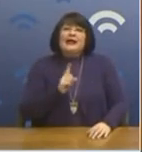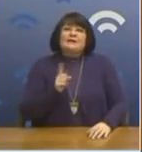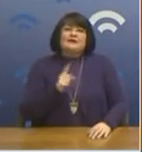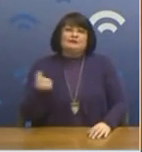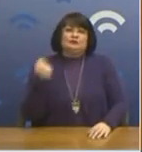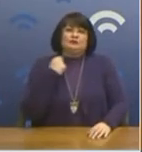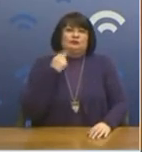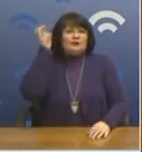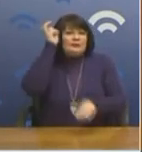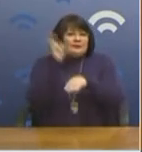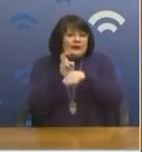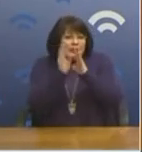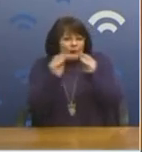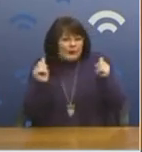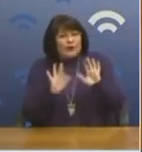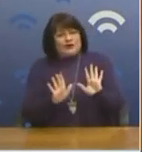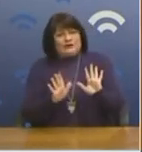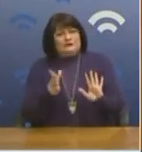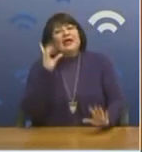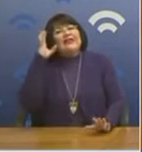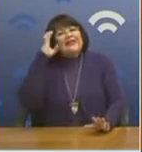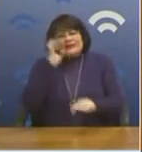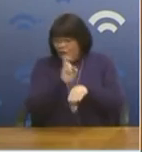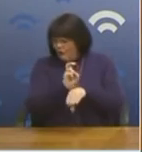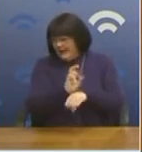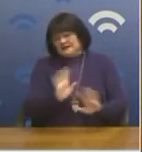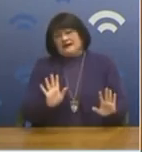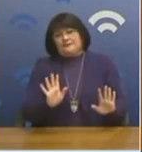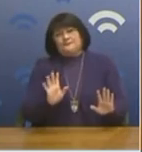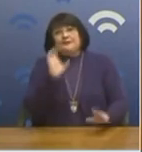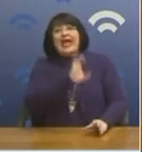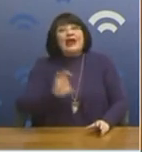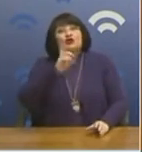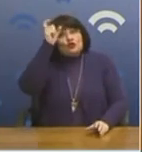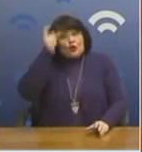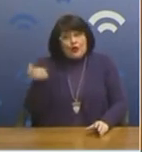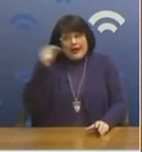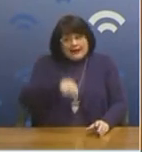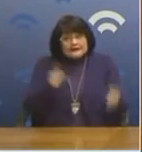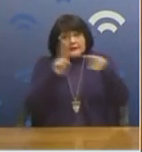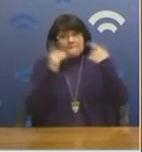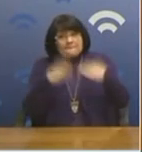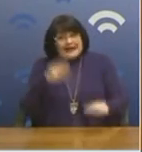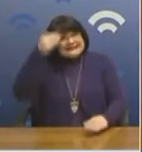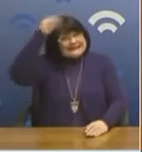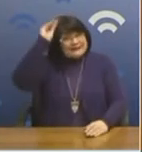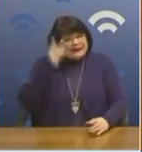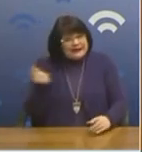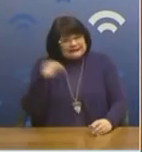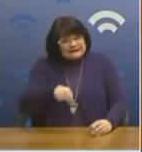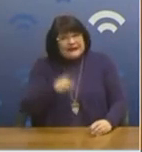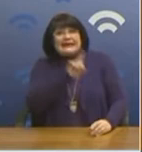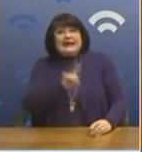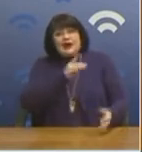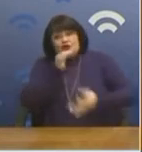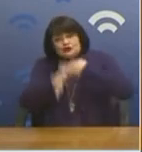πρόσφατης μνήμης. Δεν το έχουμε. Γιατί θυμόμασταν όταν ο Ερντογάν ήταν εδώ σε συνάντηση με τον κύριο Τσίπρα, που ο κύριος Μητσοτάκης